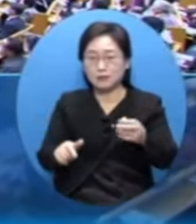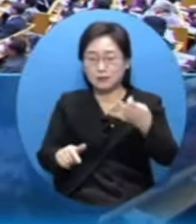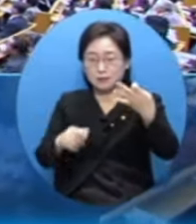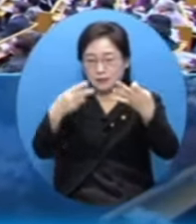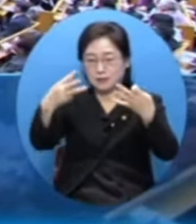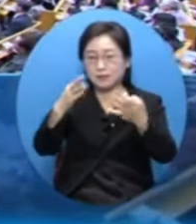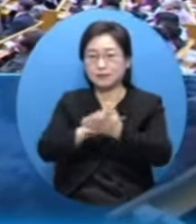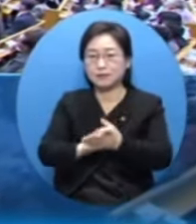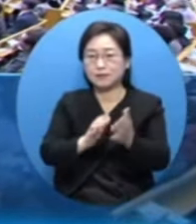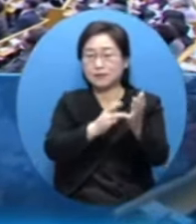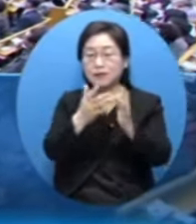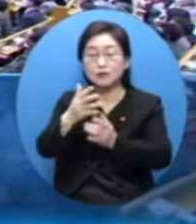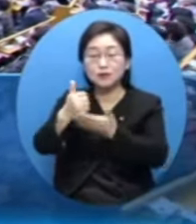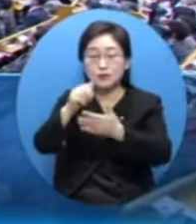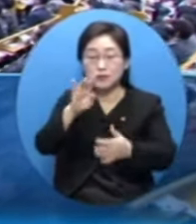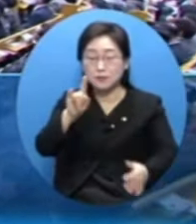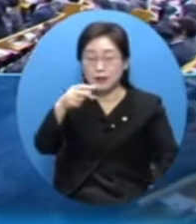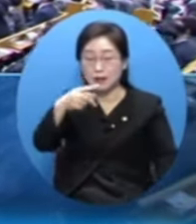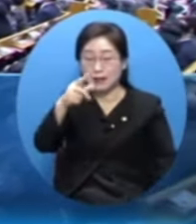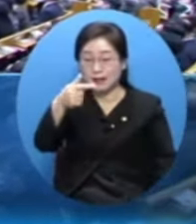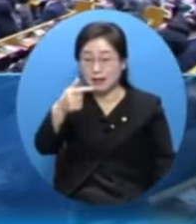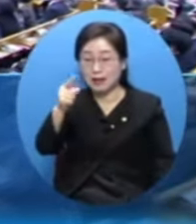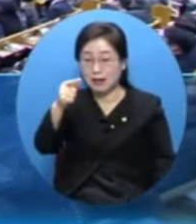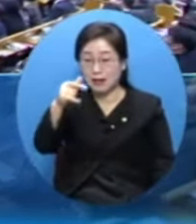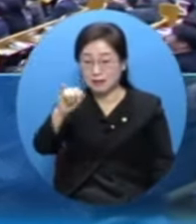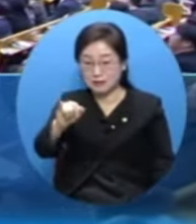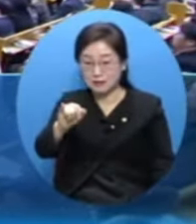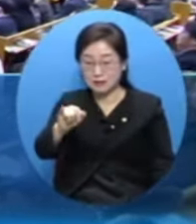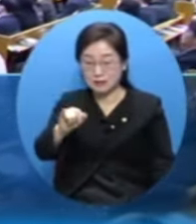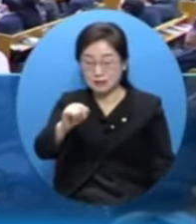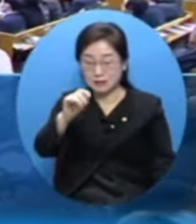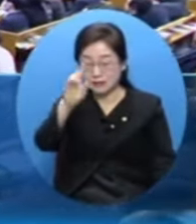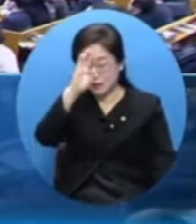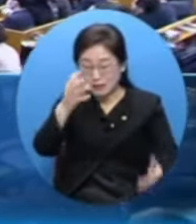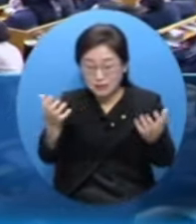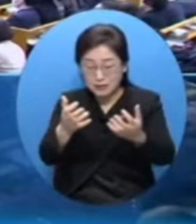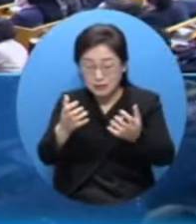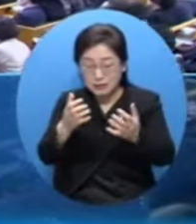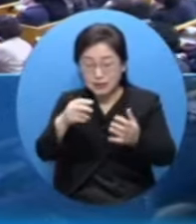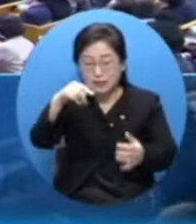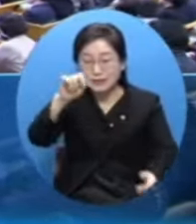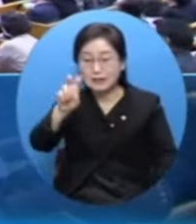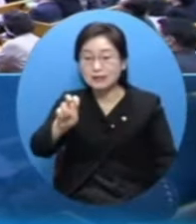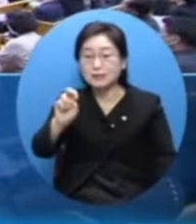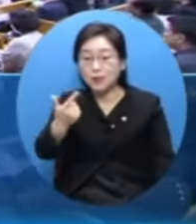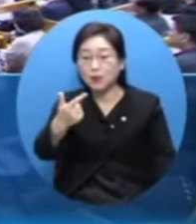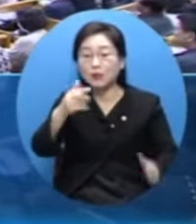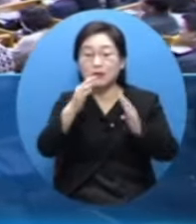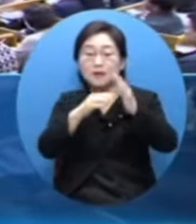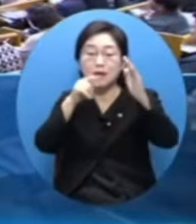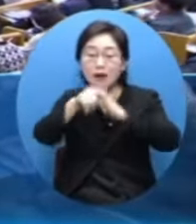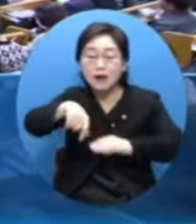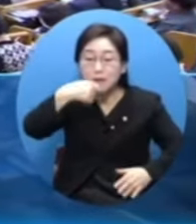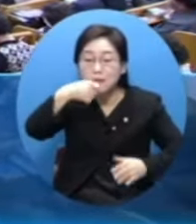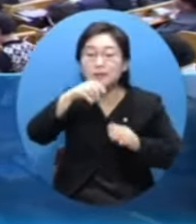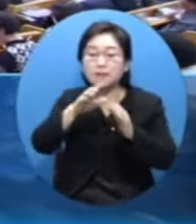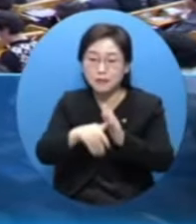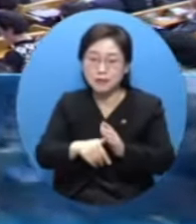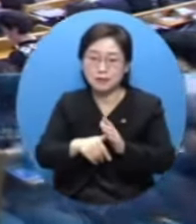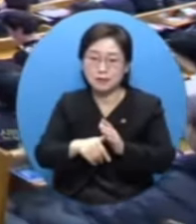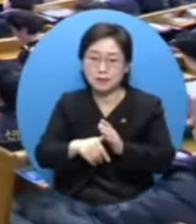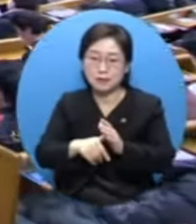말씀합니다. 예수께서 베다니 나병 환자 시몬의 집에서 식사하실 때에, 예수님께서는 이 땅에 계신